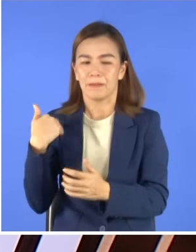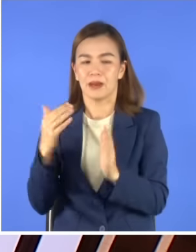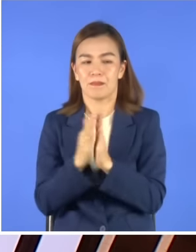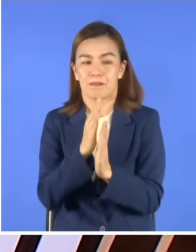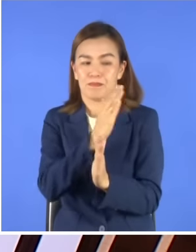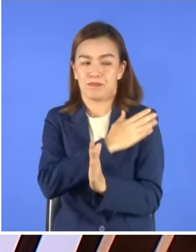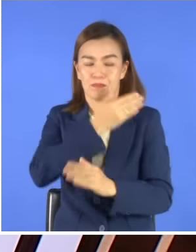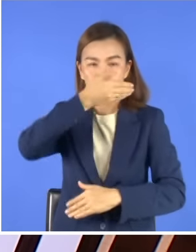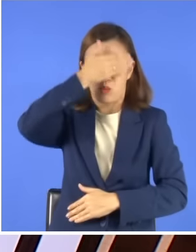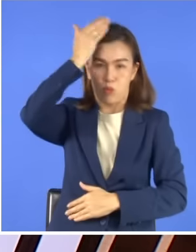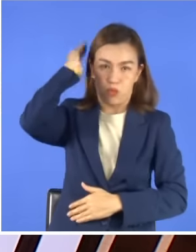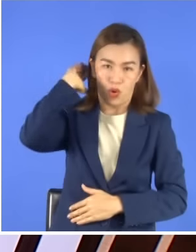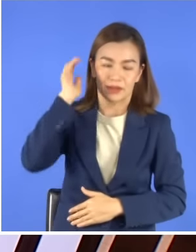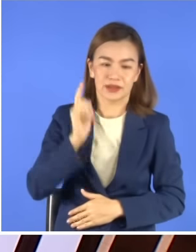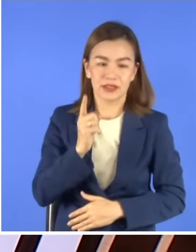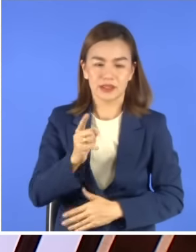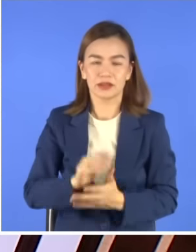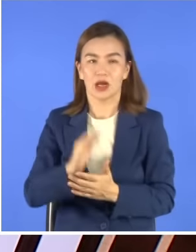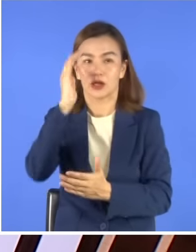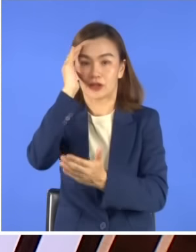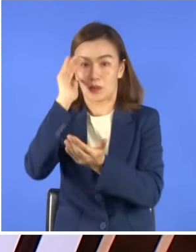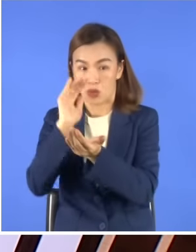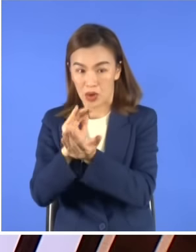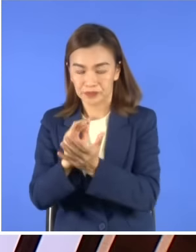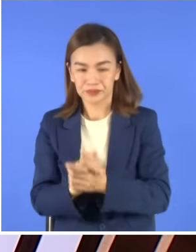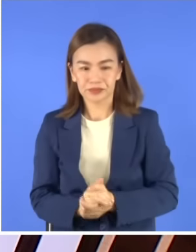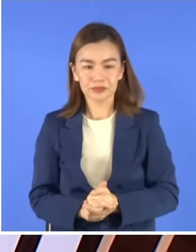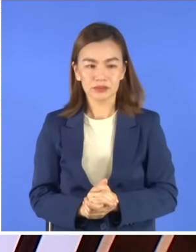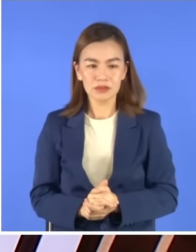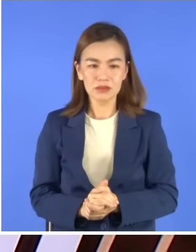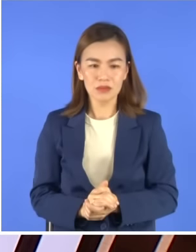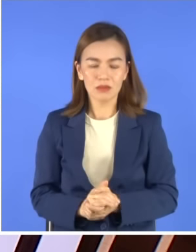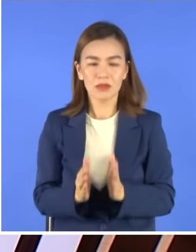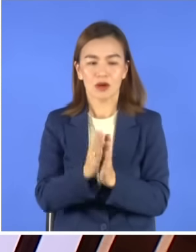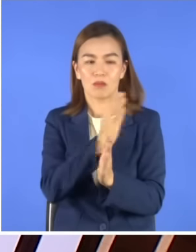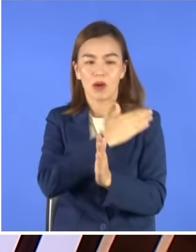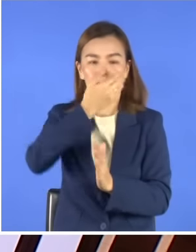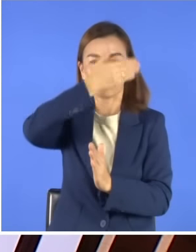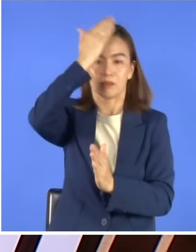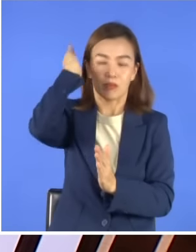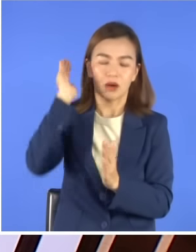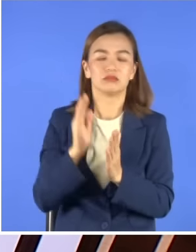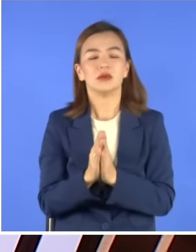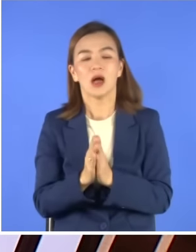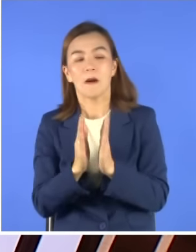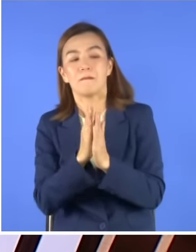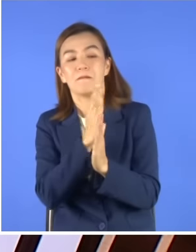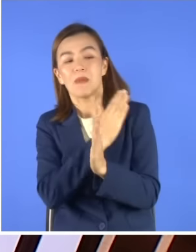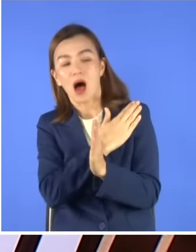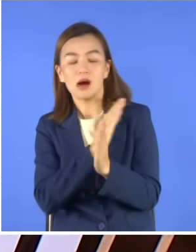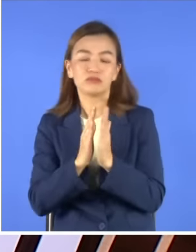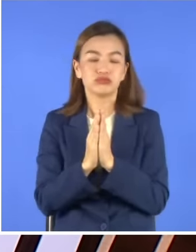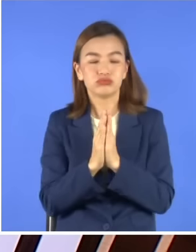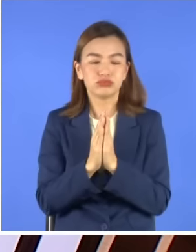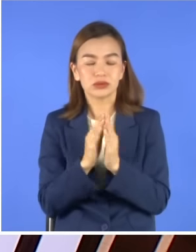ครับ ตำรวจนายนี้เนี่ยบวชจริงๆก็เอาเป็นว่าได้ศึกษาธรรมะอะไรกันไปด้วยระหว่างที่ศึกษาธรรมะก็สอ